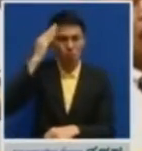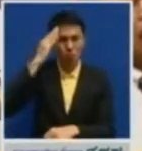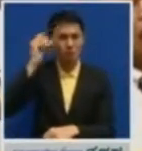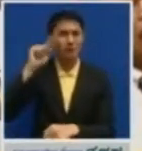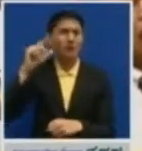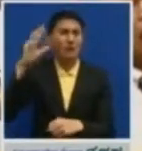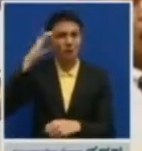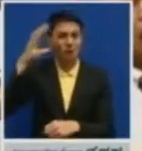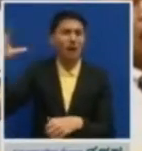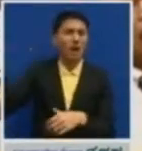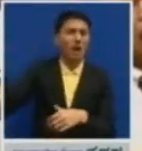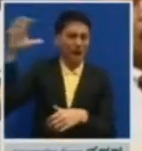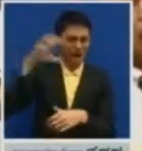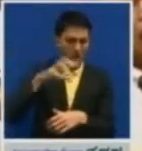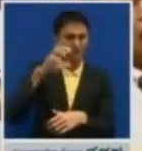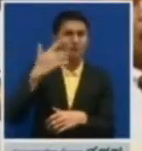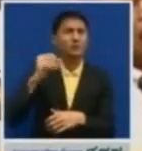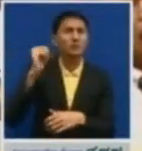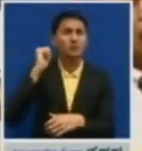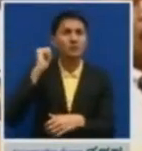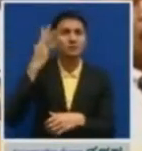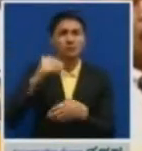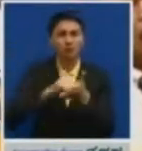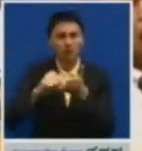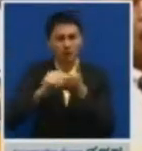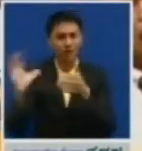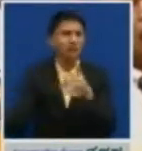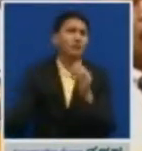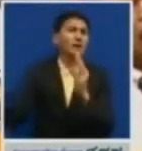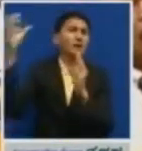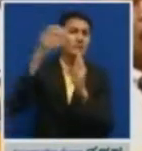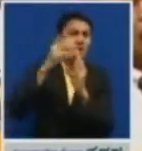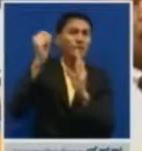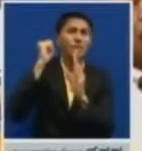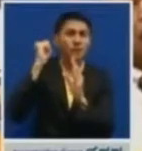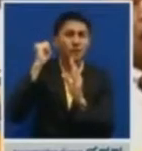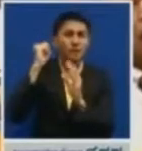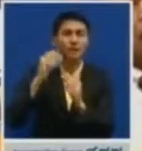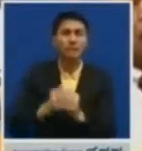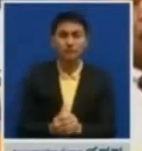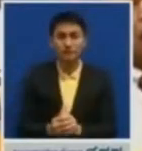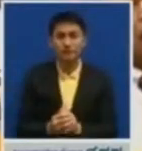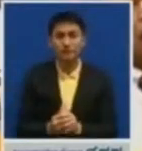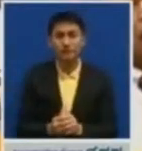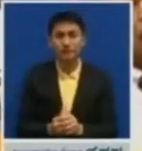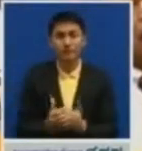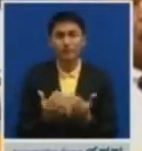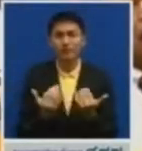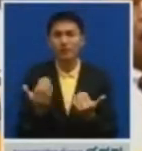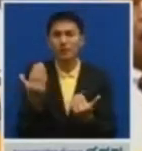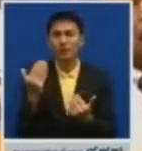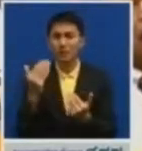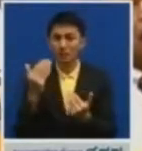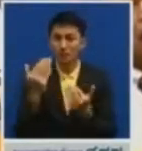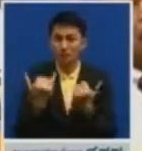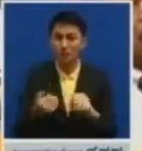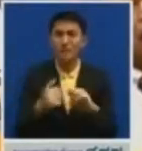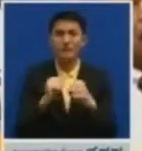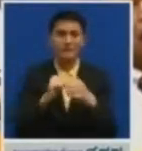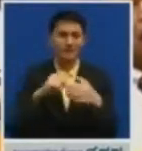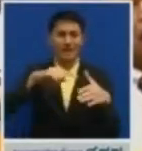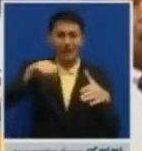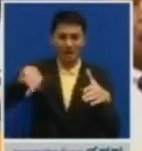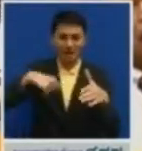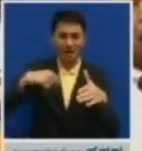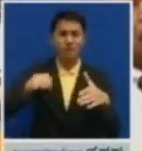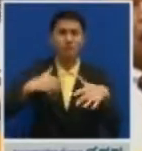มาปรับปรุงไว้ที่เดิมอยู่คู่พเนียดคล้องช้างนะคะจากกรณีดังกล่าวนี้นะคะช